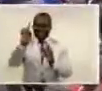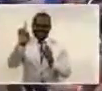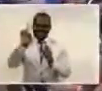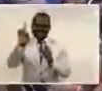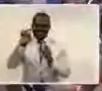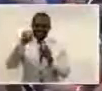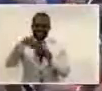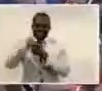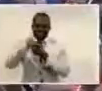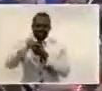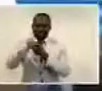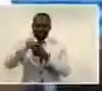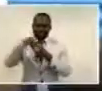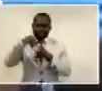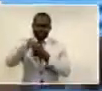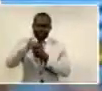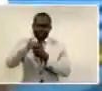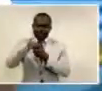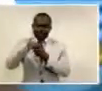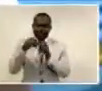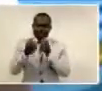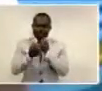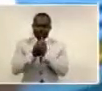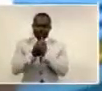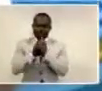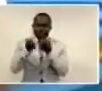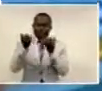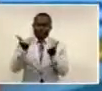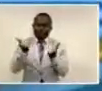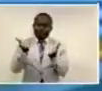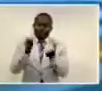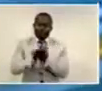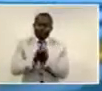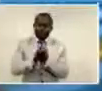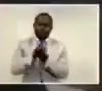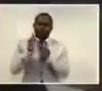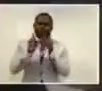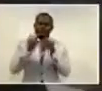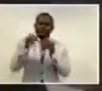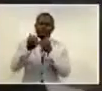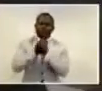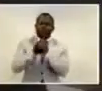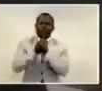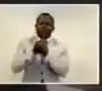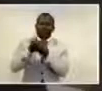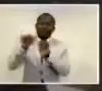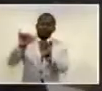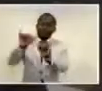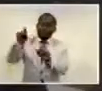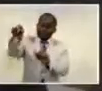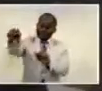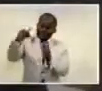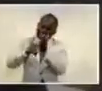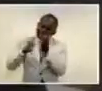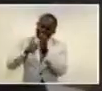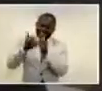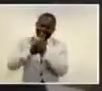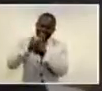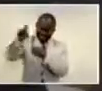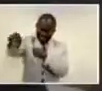ni muri Rubavu ni he hano muri Rubavu abantu baragahura guma hariye hari ibibazo bya Rubavu